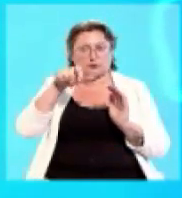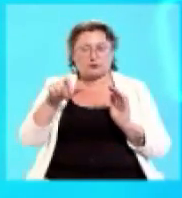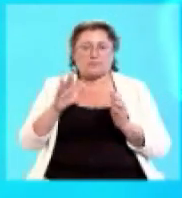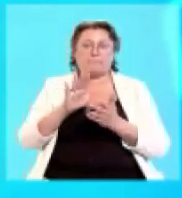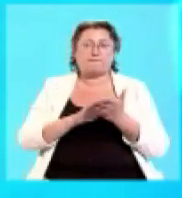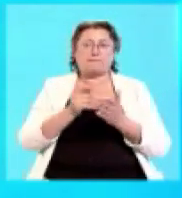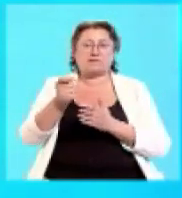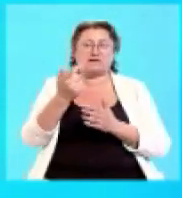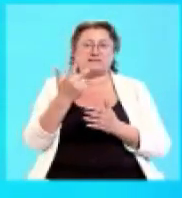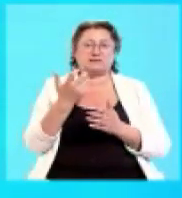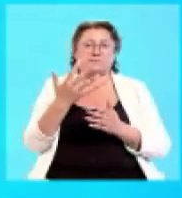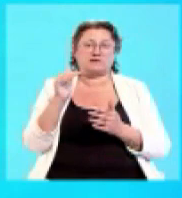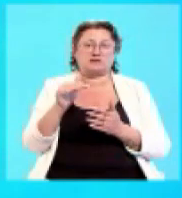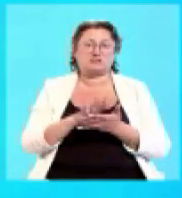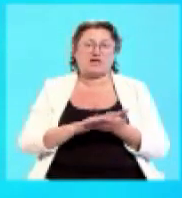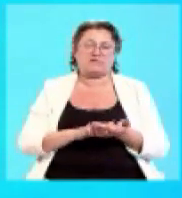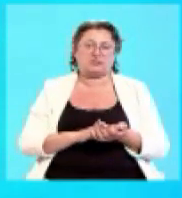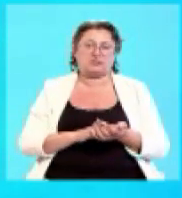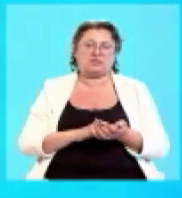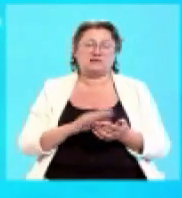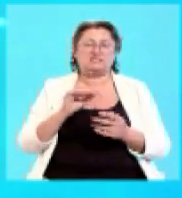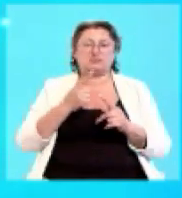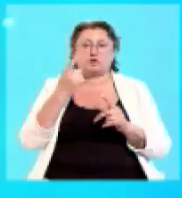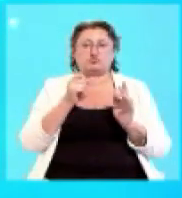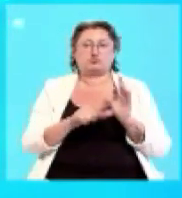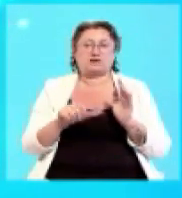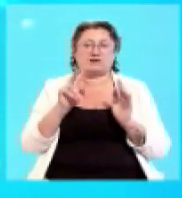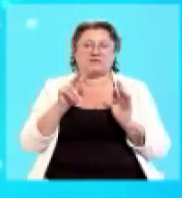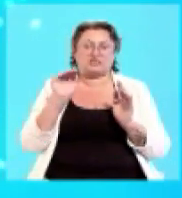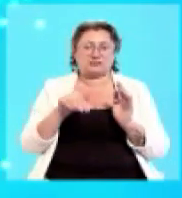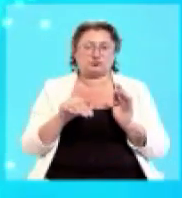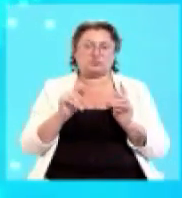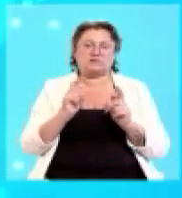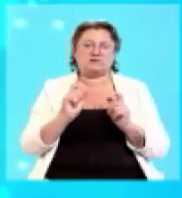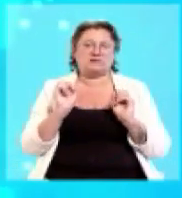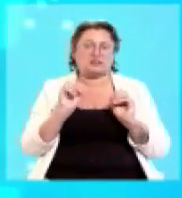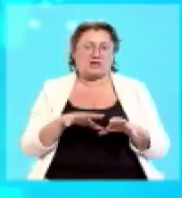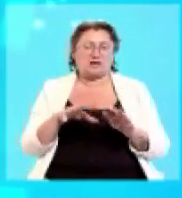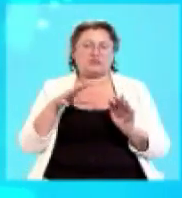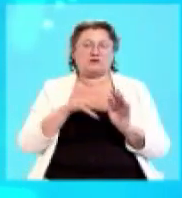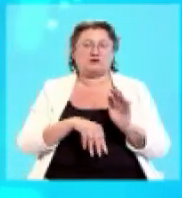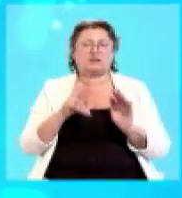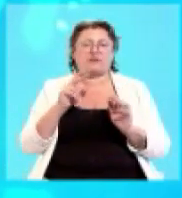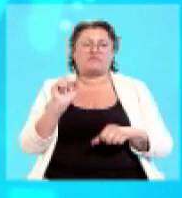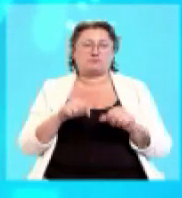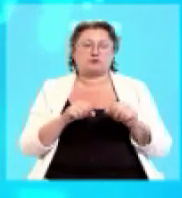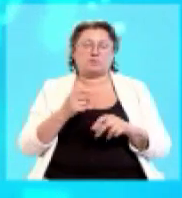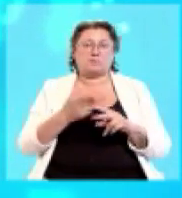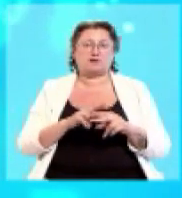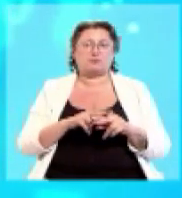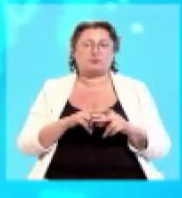подали 305 тысяч заявок. Из них 162 тысячи сдали, включая две возможности. По